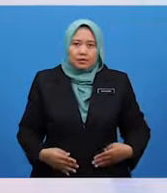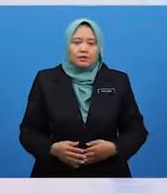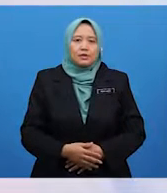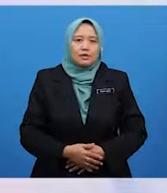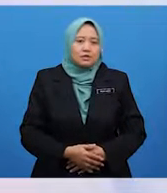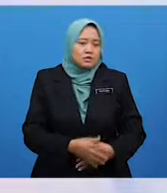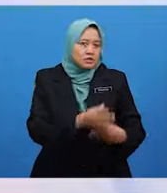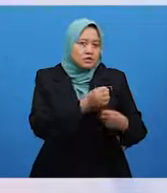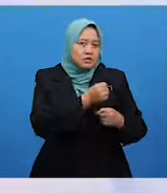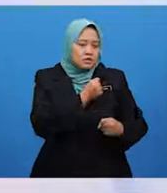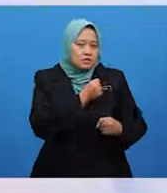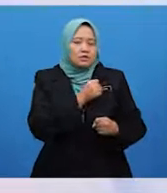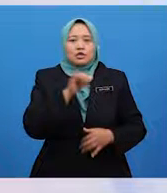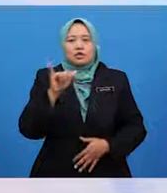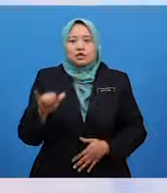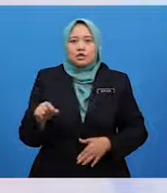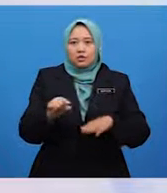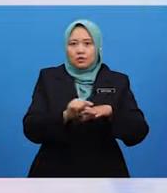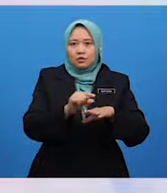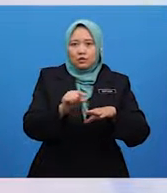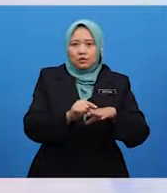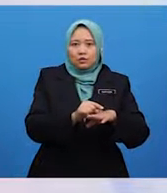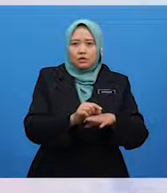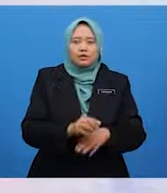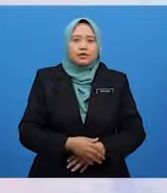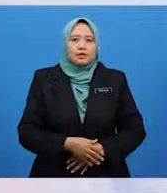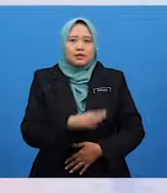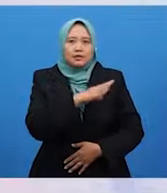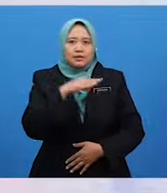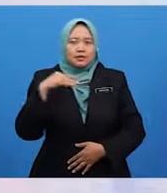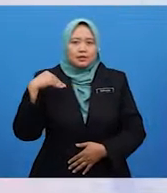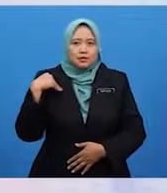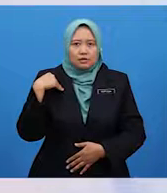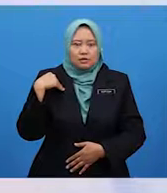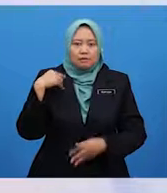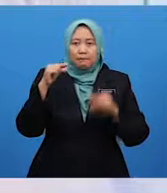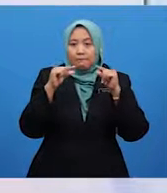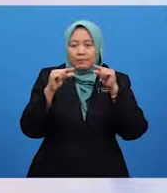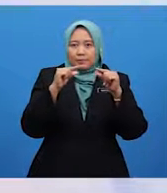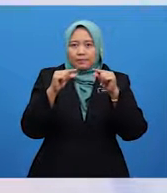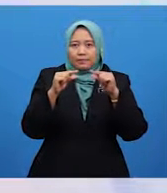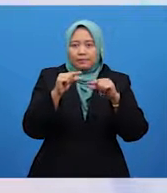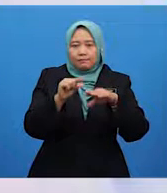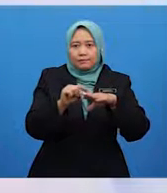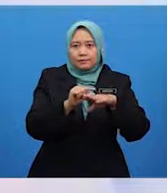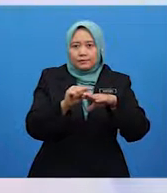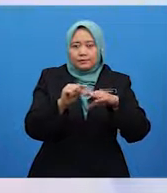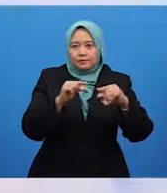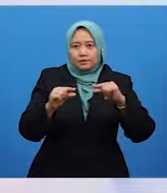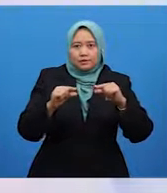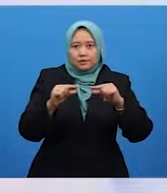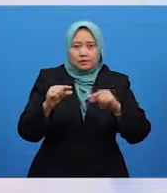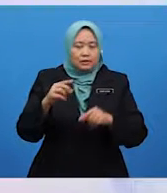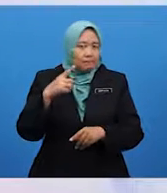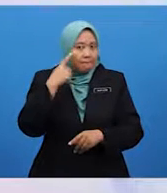digunakan, eksperimentasi dari segi pergerakan mata. Pergerakan mata. Anggota